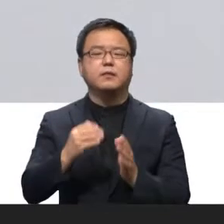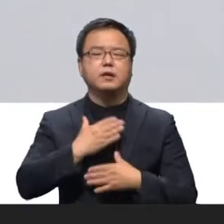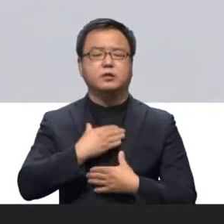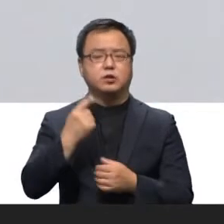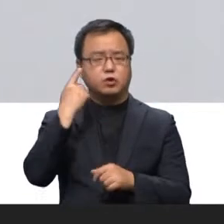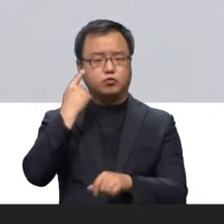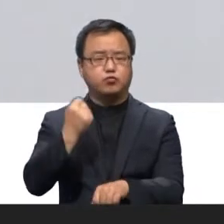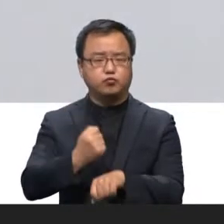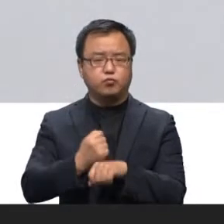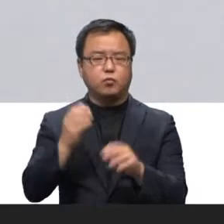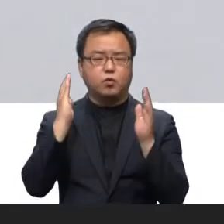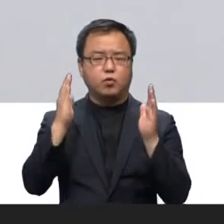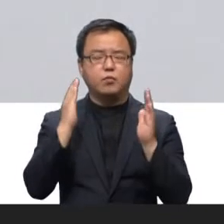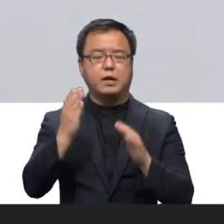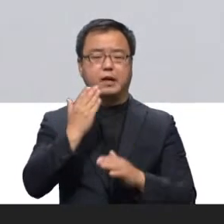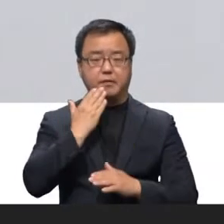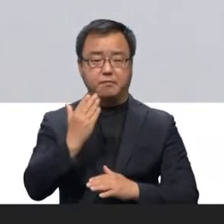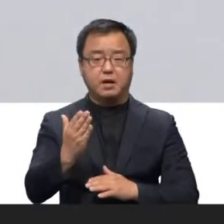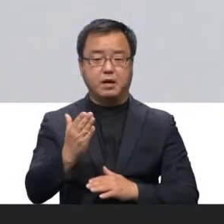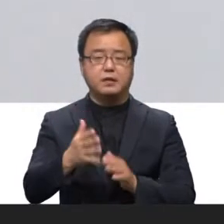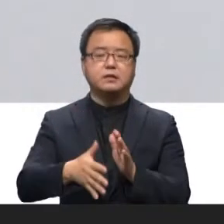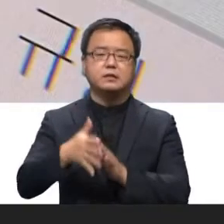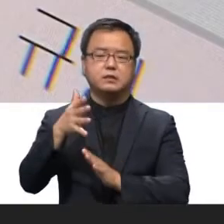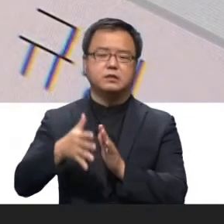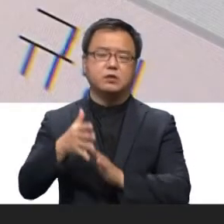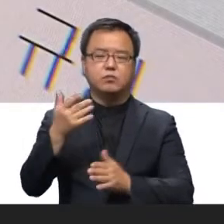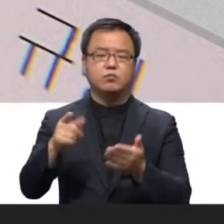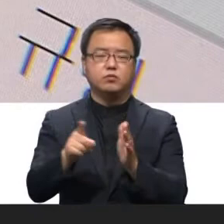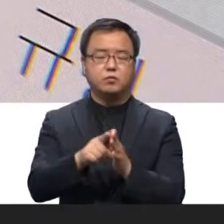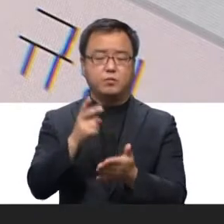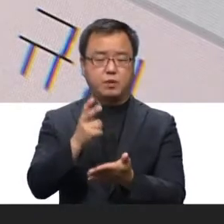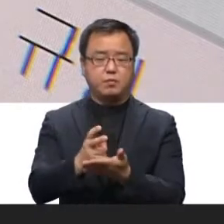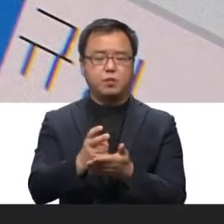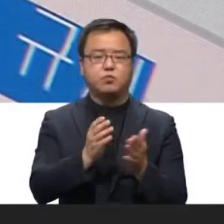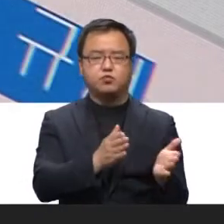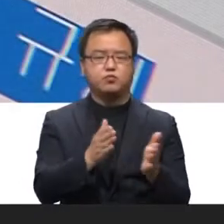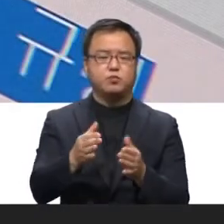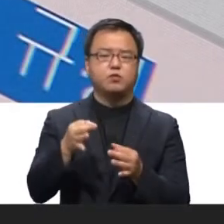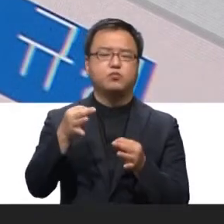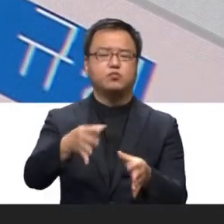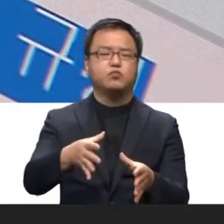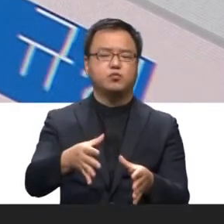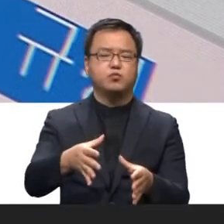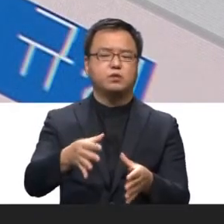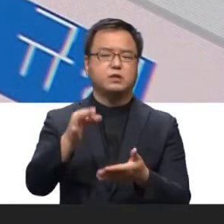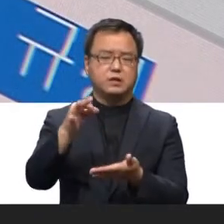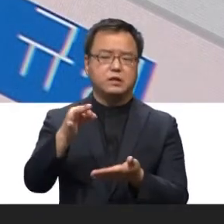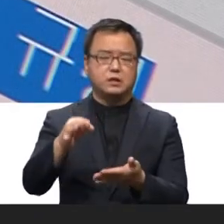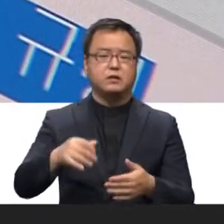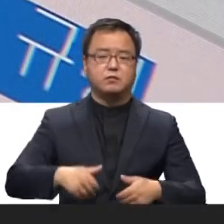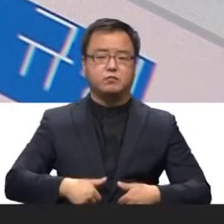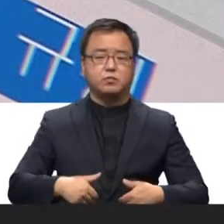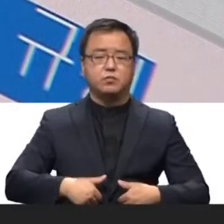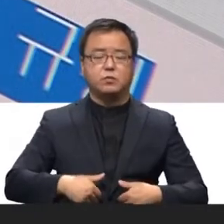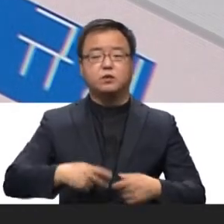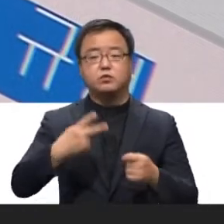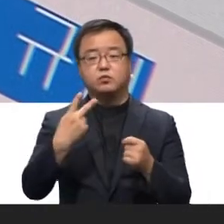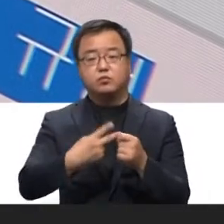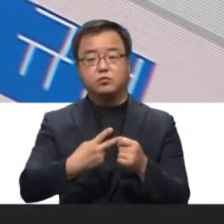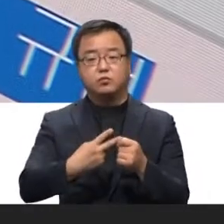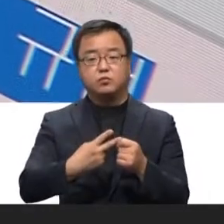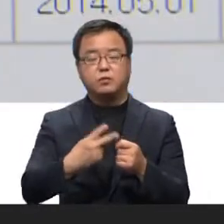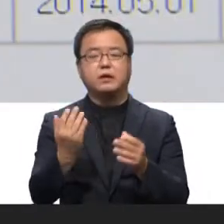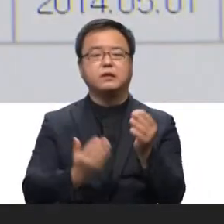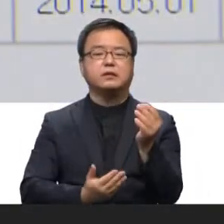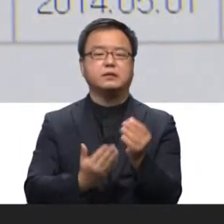있는 공간을 위한 시설을 갖추도록 법을 만들고 투자를 해야 한다고 생각합니다. 예. 둘째로 사고